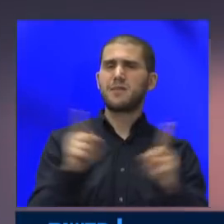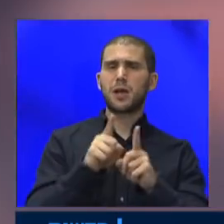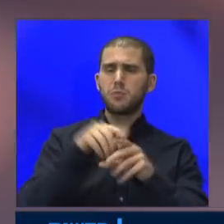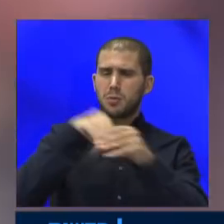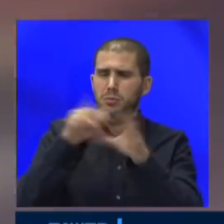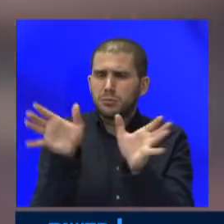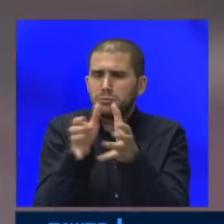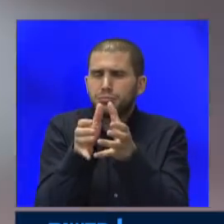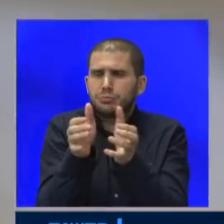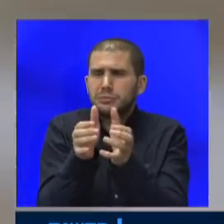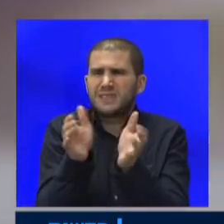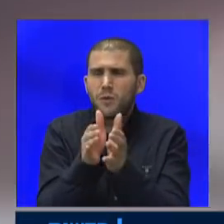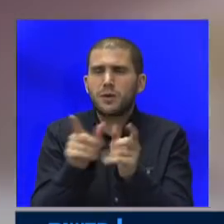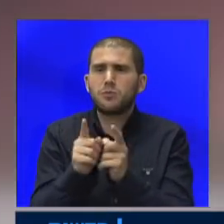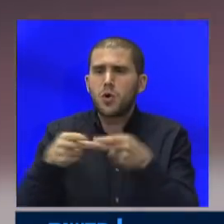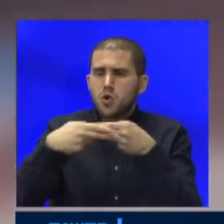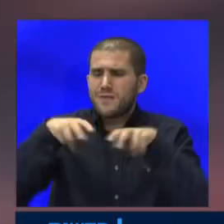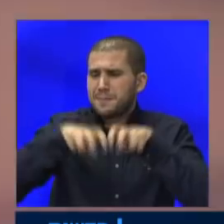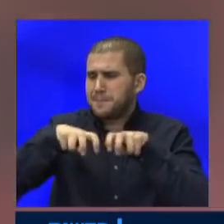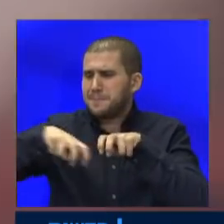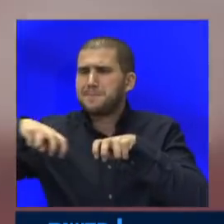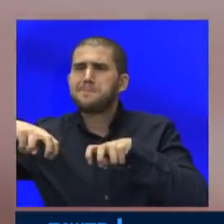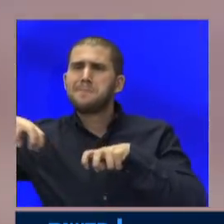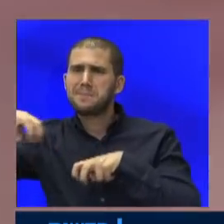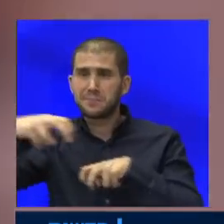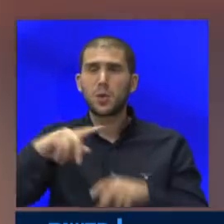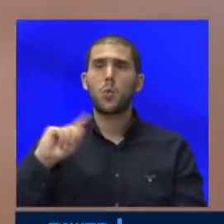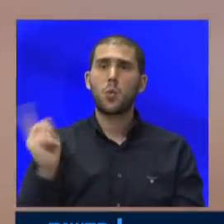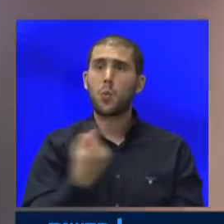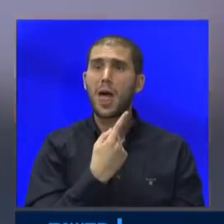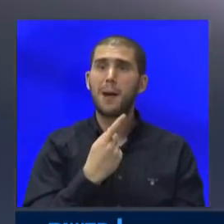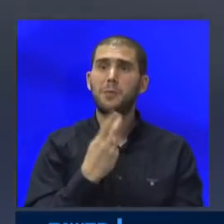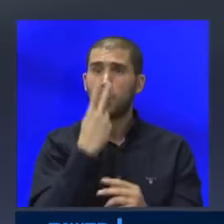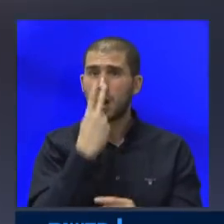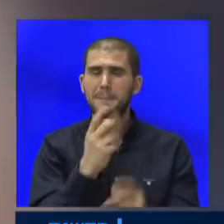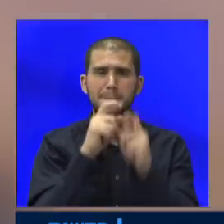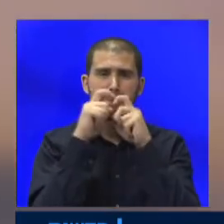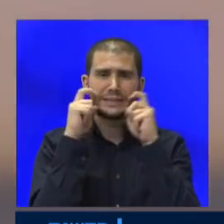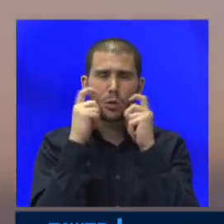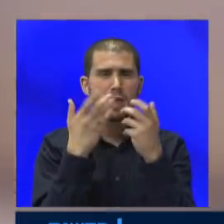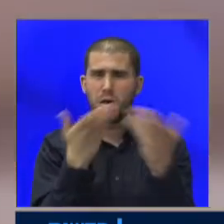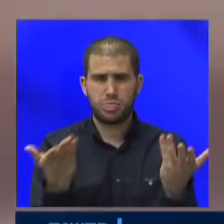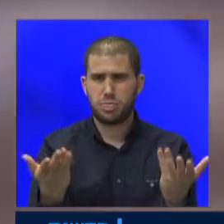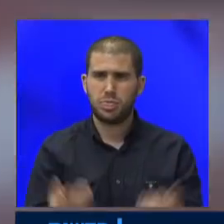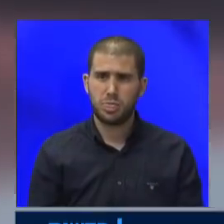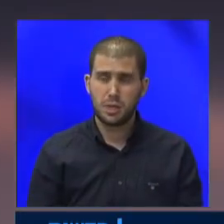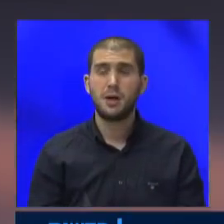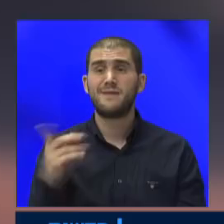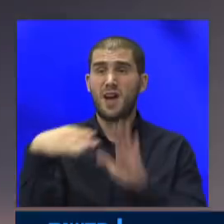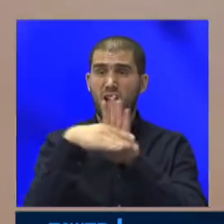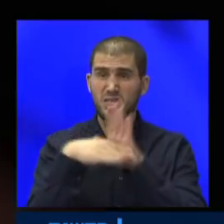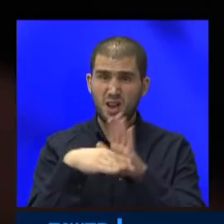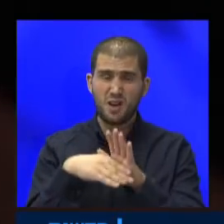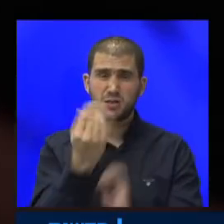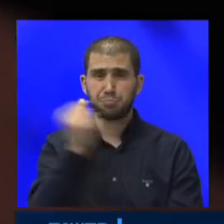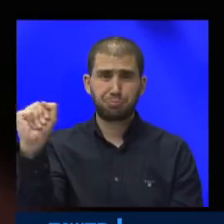יושבים צמודים זה ליד זה, כולם בלי יוצא מן הכלל נצפים כאן בלי מסכות, והנחיות אין רחוקות